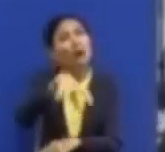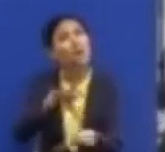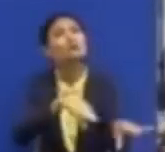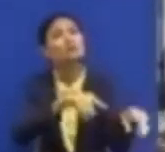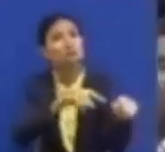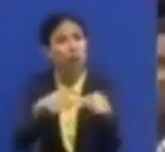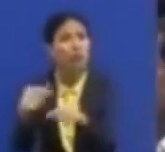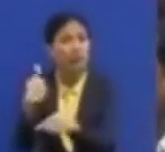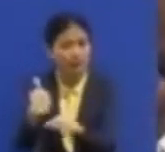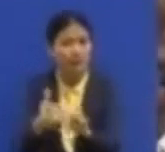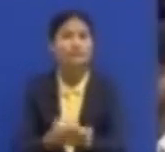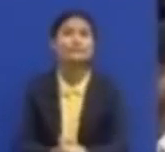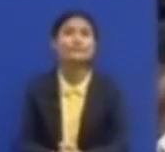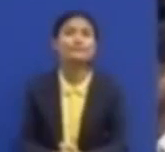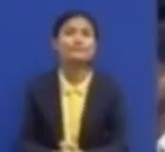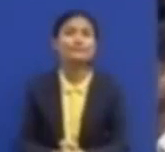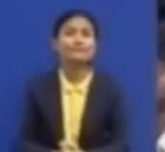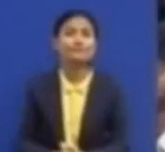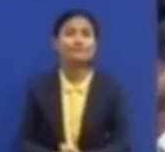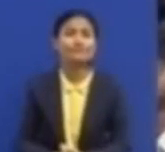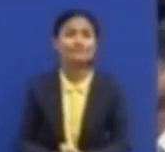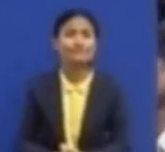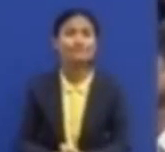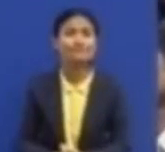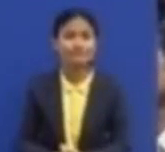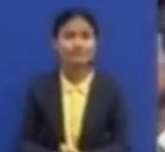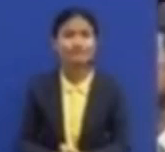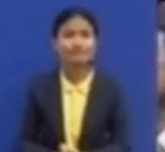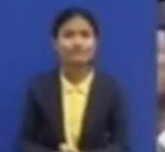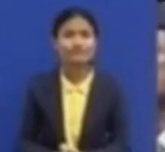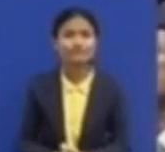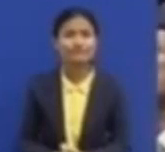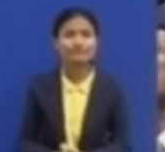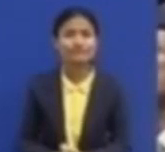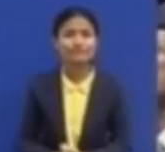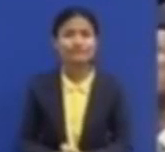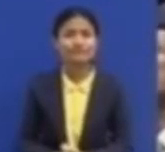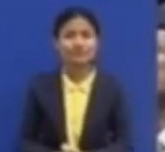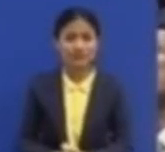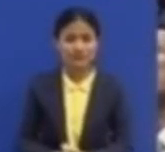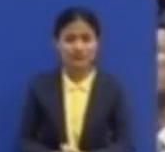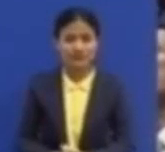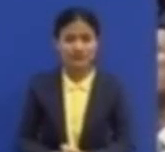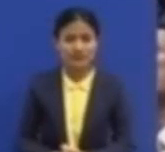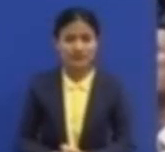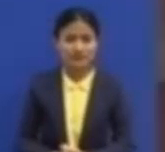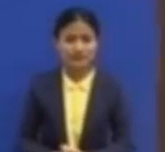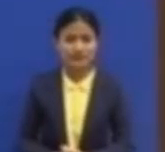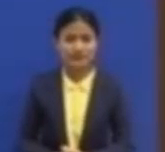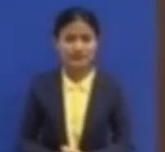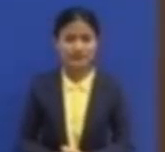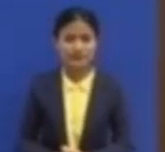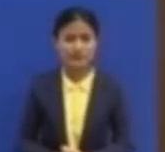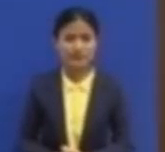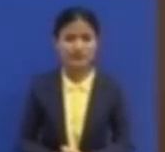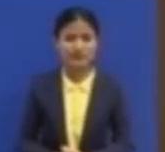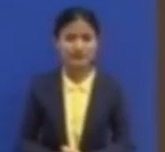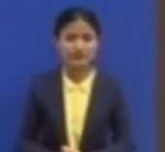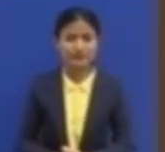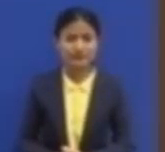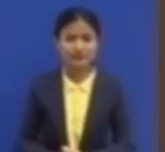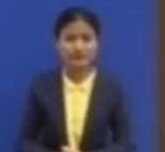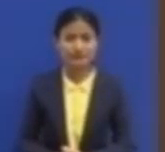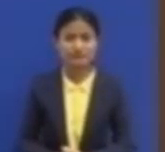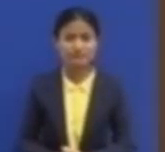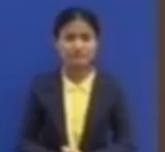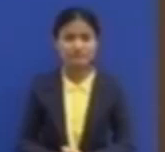ครับครับ ครับ ท่านประธานครับท่านประธานครับ เชิญ ท่านที่เคารพครับ เชิญ ท่านประธานที่เค